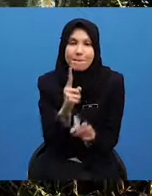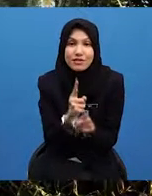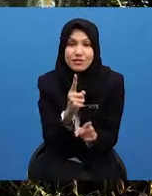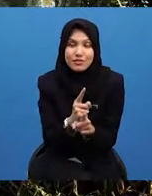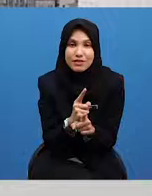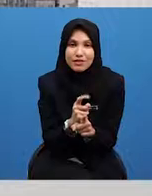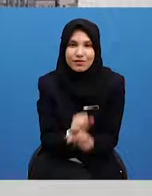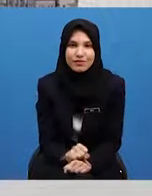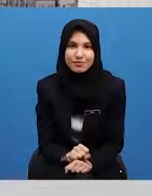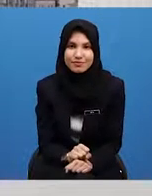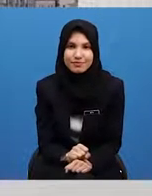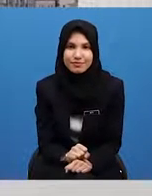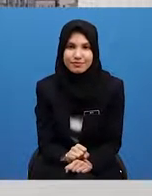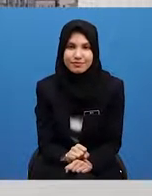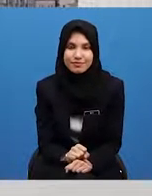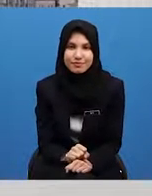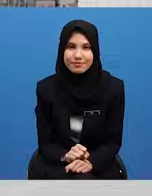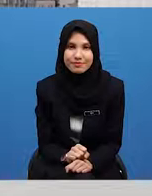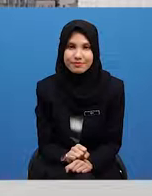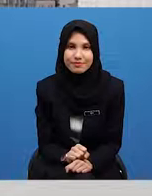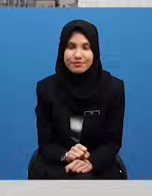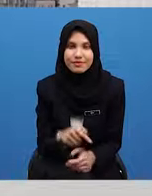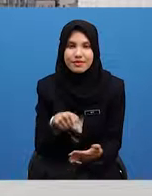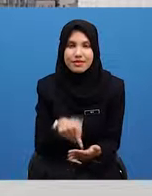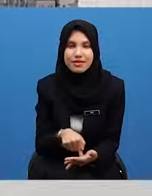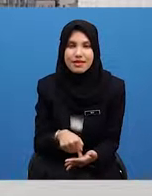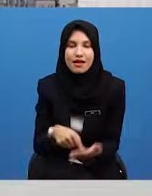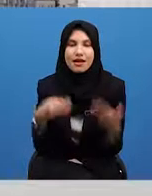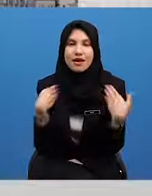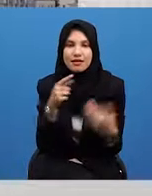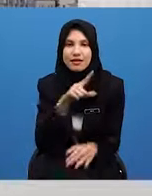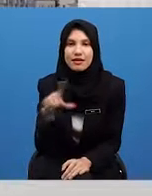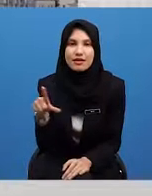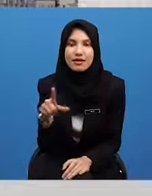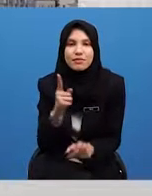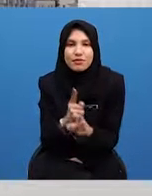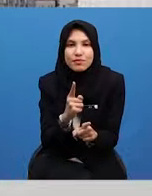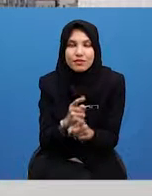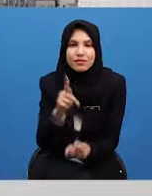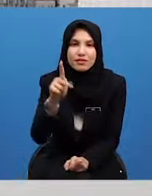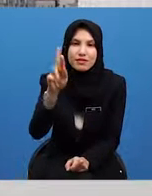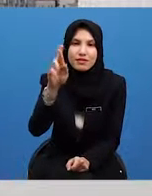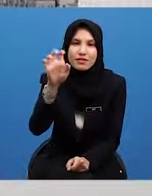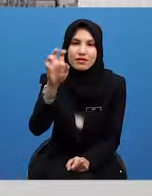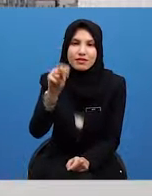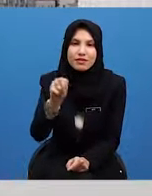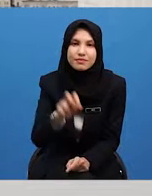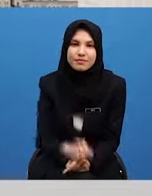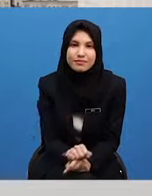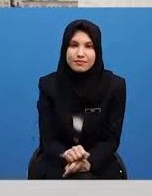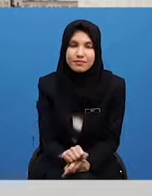berfungsi. Ini adalah sebuah kren yang sebenar yang terdapat